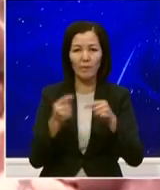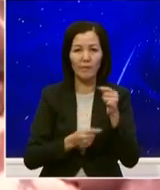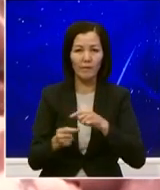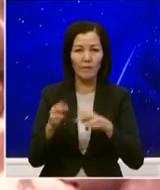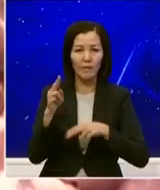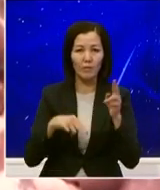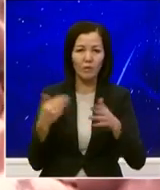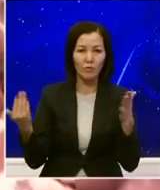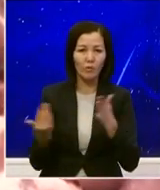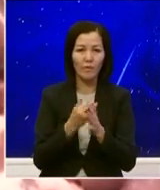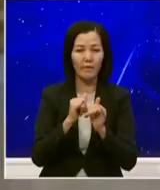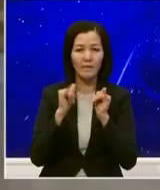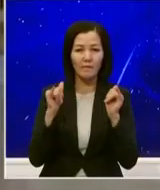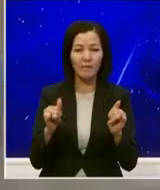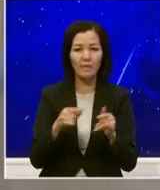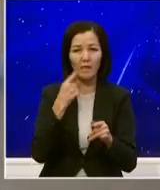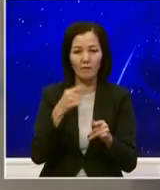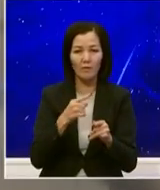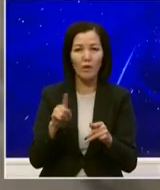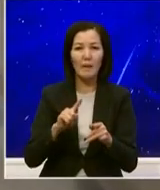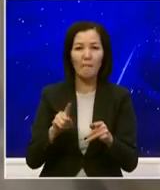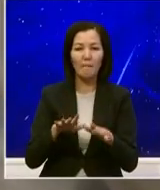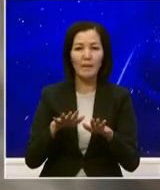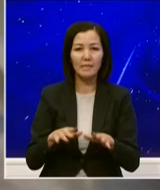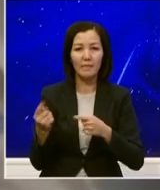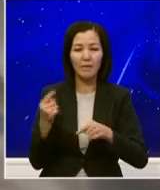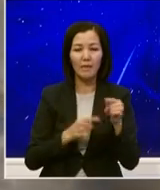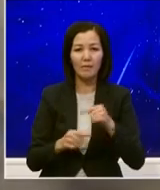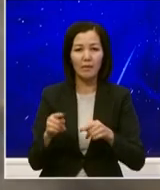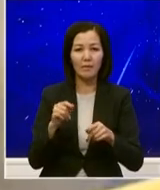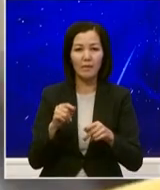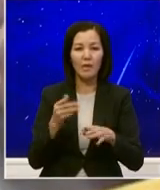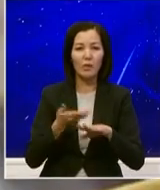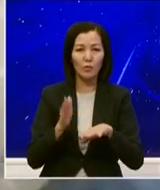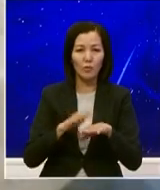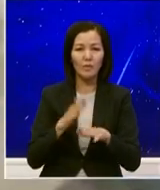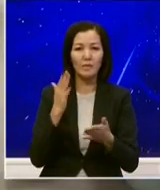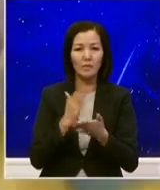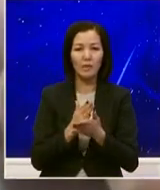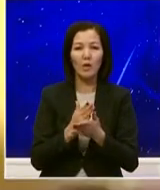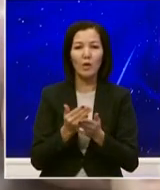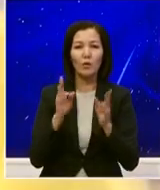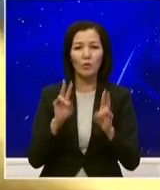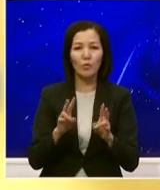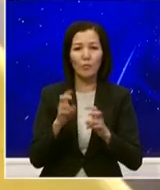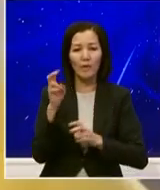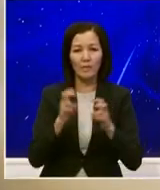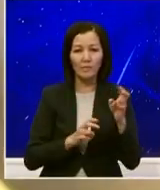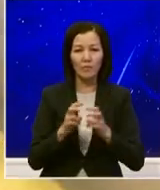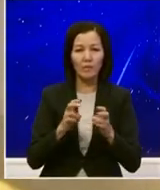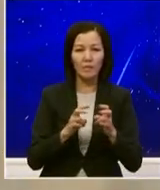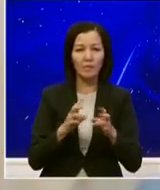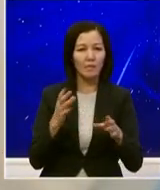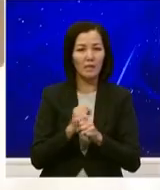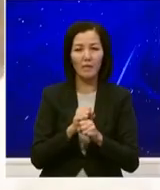и индустриально-инновационного развития признают, что местные предприятия столкнулись с определенными трудностями. Но производство на них